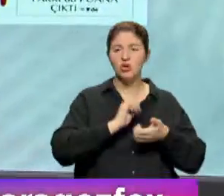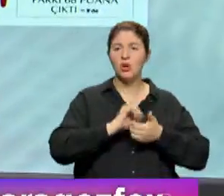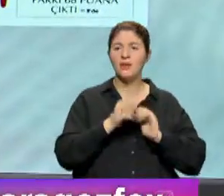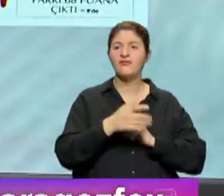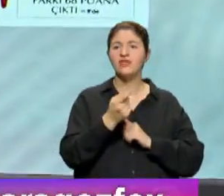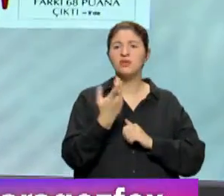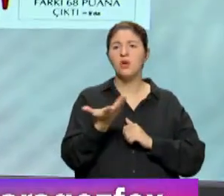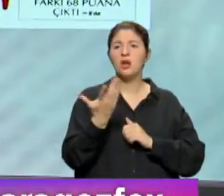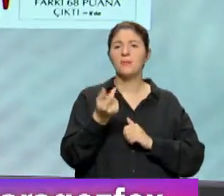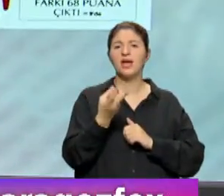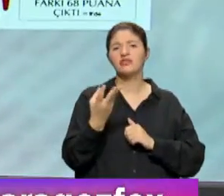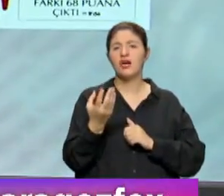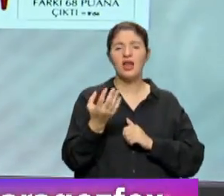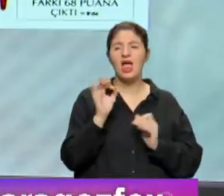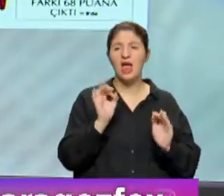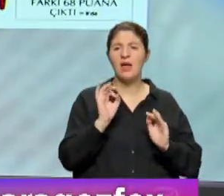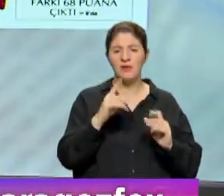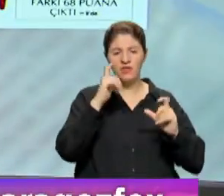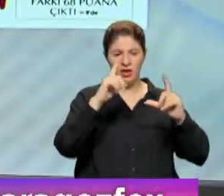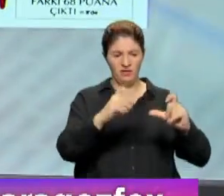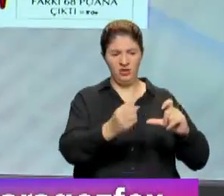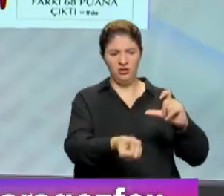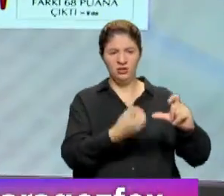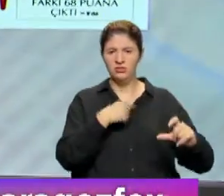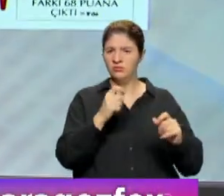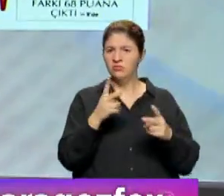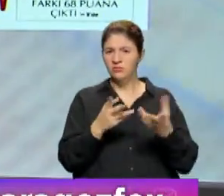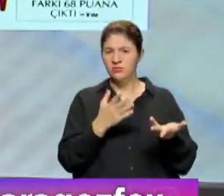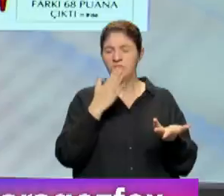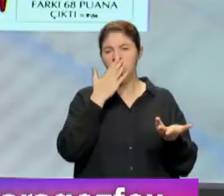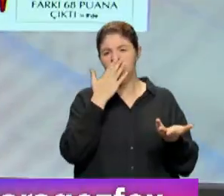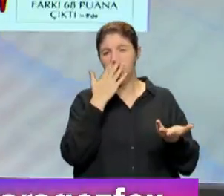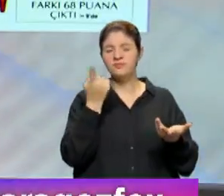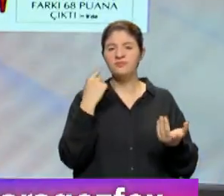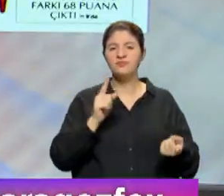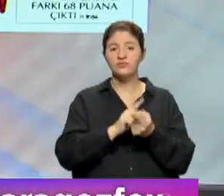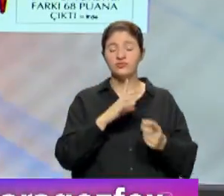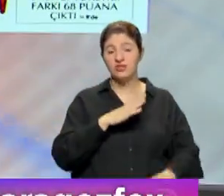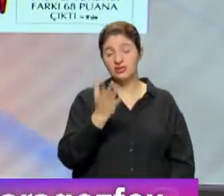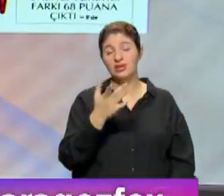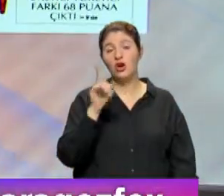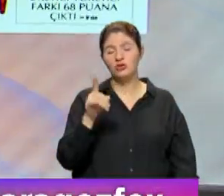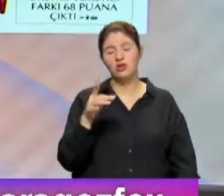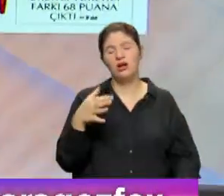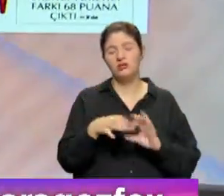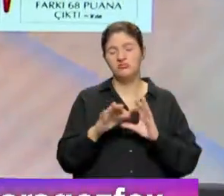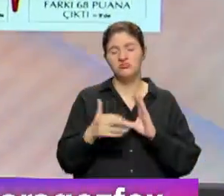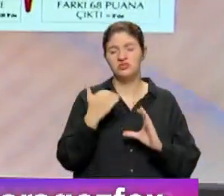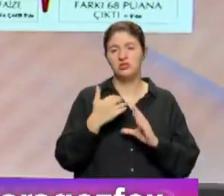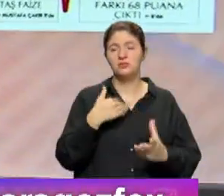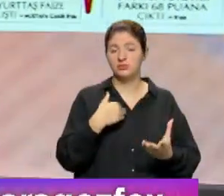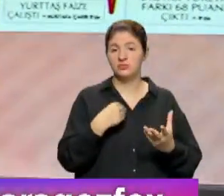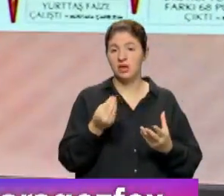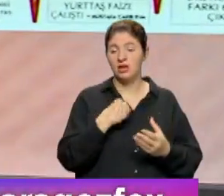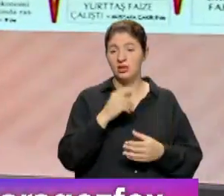fiyatlarından böyle birkaç tanesini hemen fotoğrafını çekip de gönderebilirsiniz ya da dün karşılaştıysanız onunla ilgili mesajları da